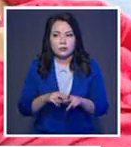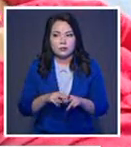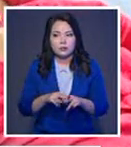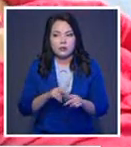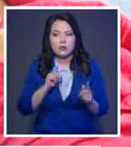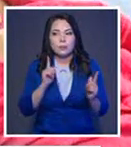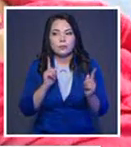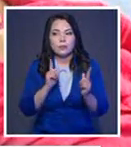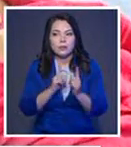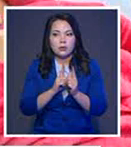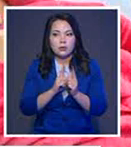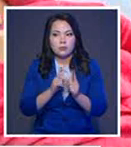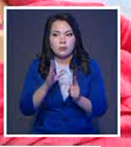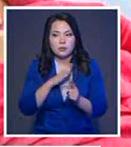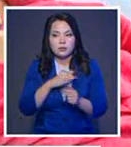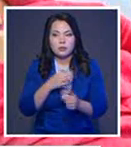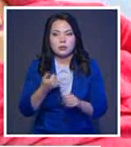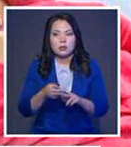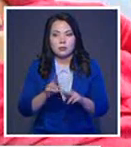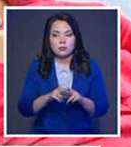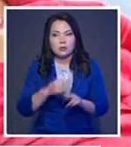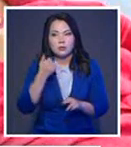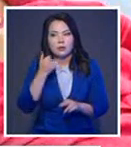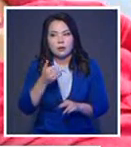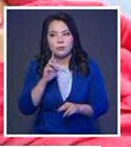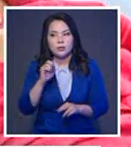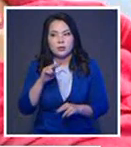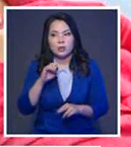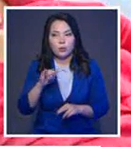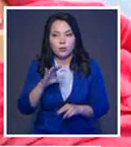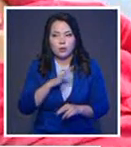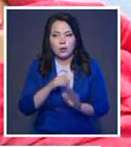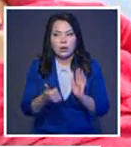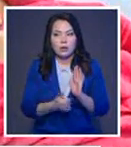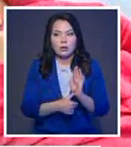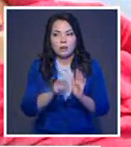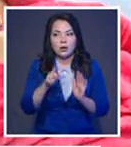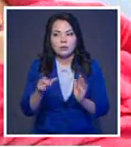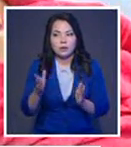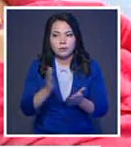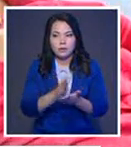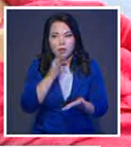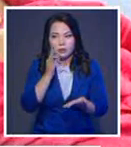қарсы бетте бейнеуден келатырық дейді. Ішінде